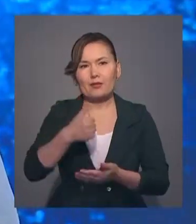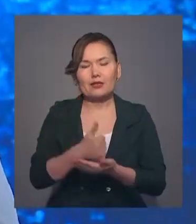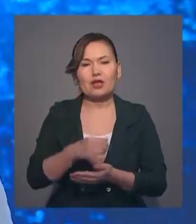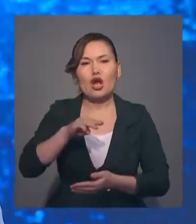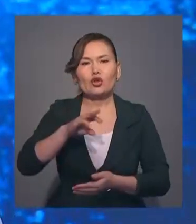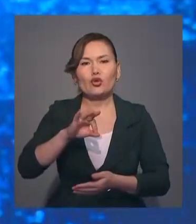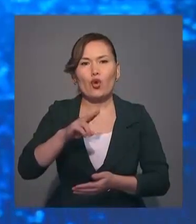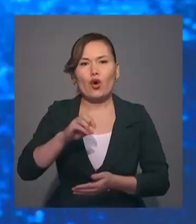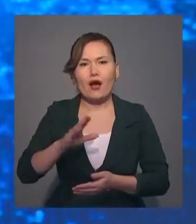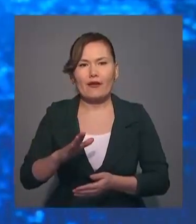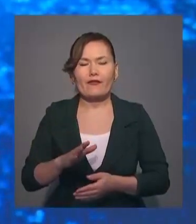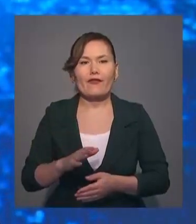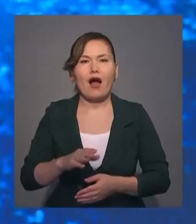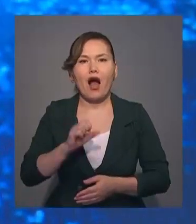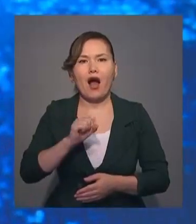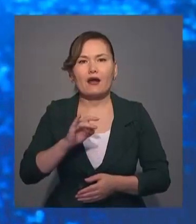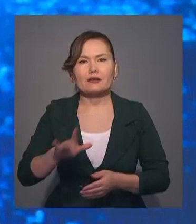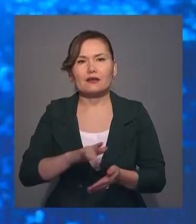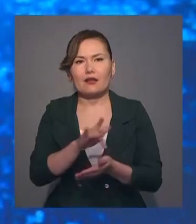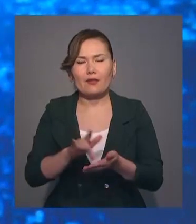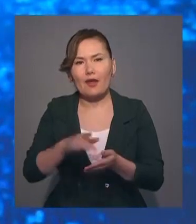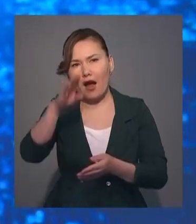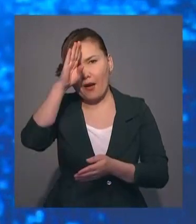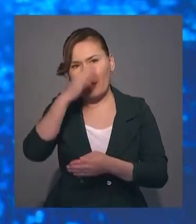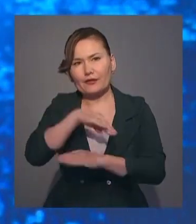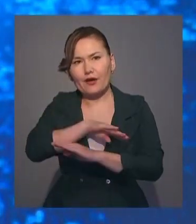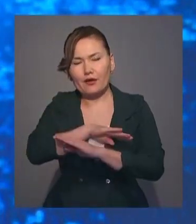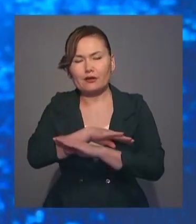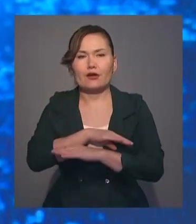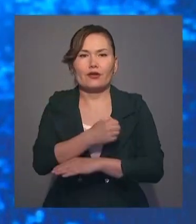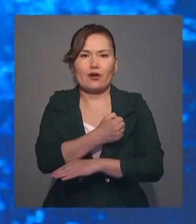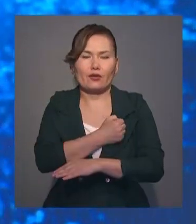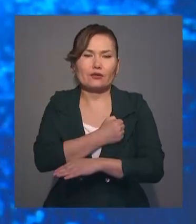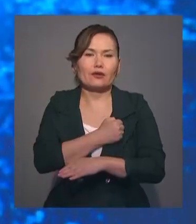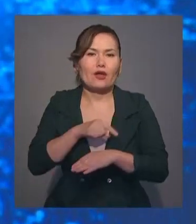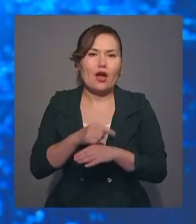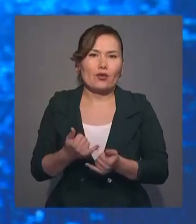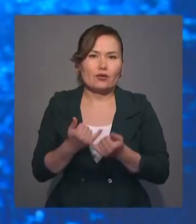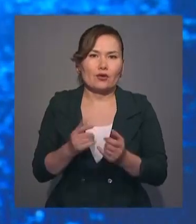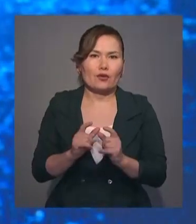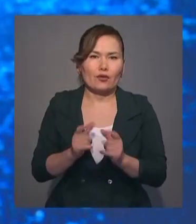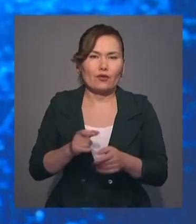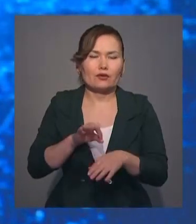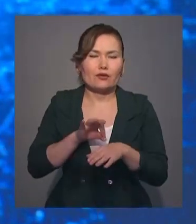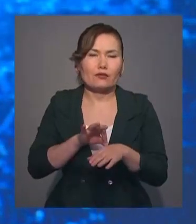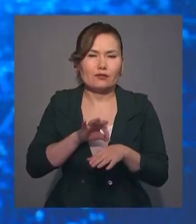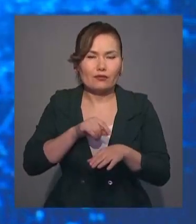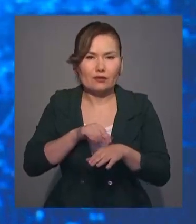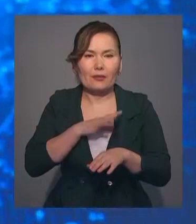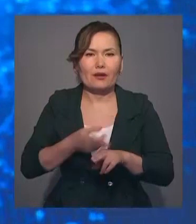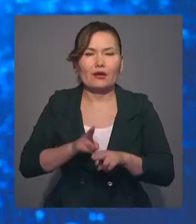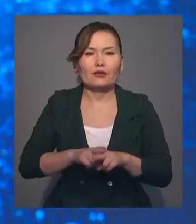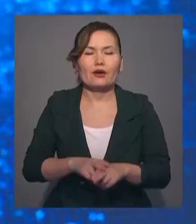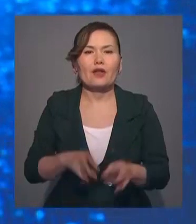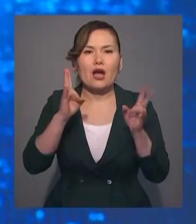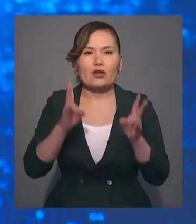Мемлекет басшысы Қасым Жомарт Тоқаев арыстық баланың қайтыс болуына орай көңіл білдірді. Өкінішке қарай автокөлік қағып, ауыр жарақат алған